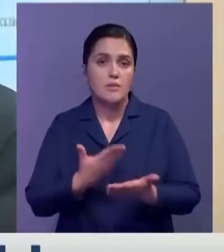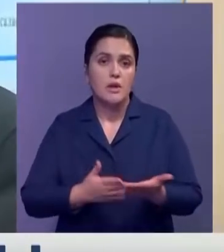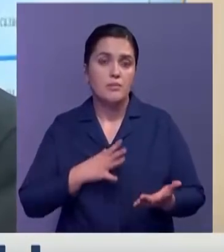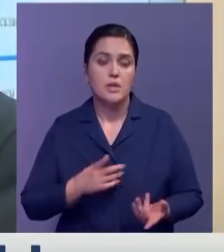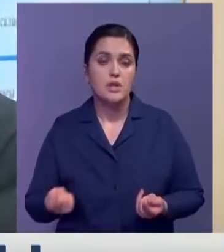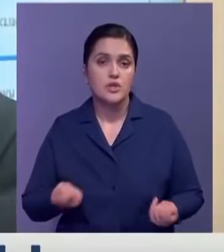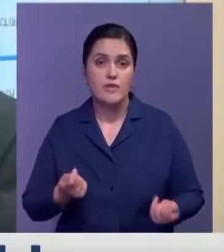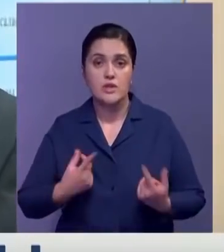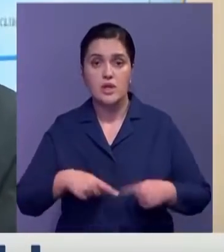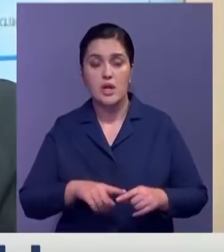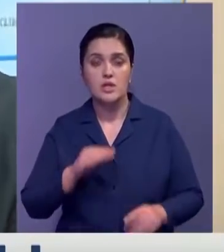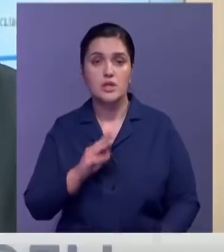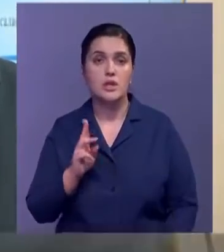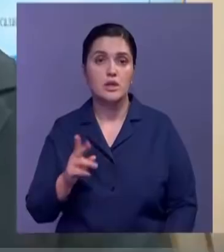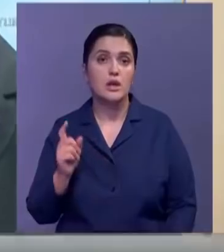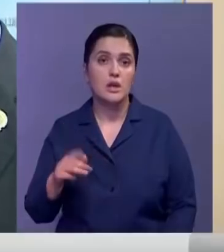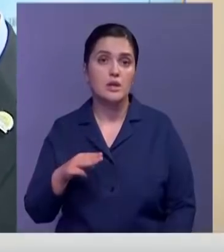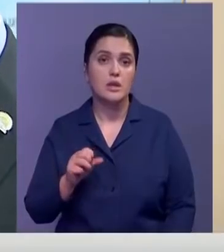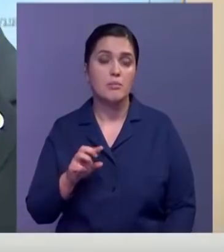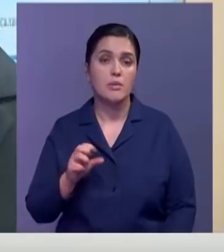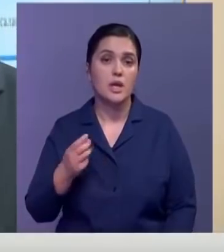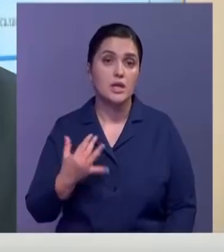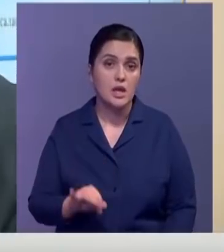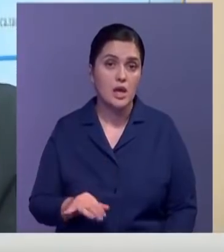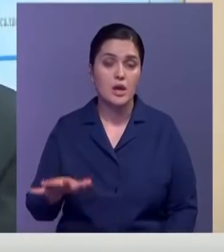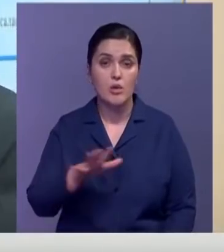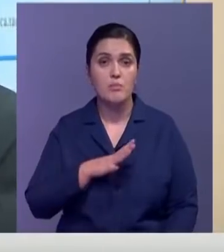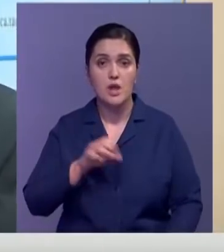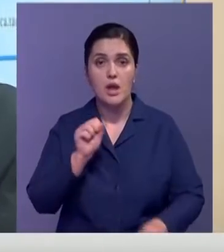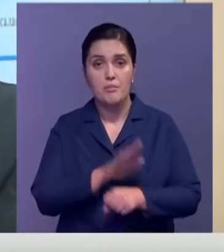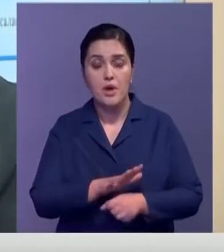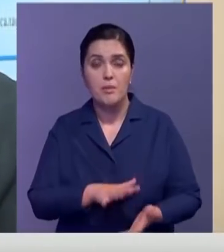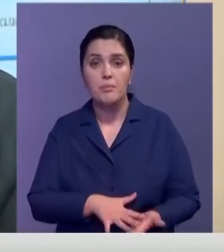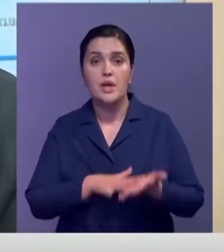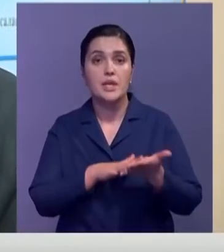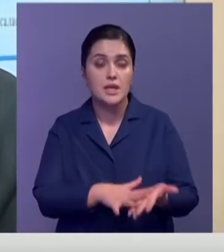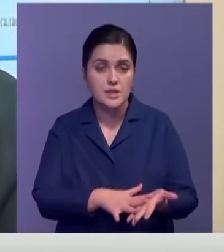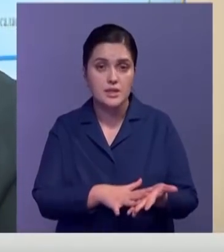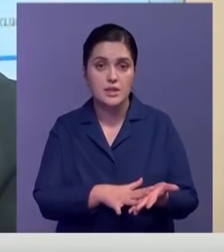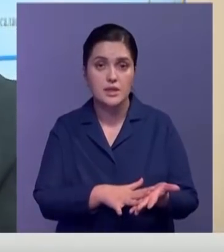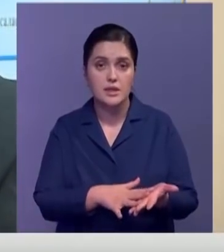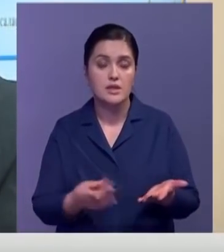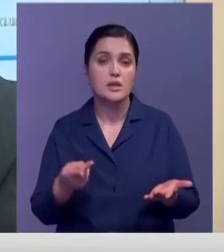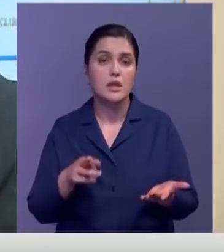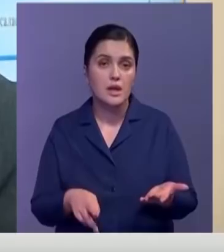Отделу жилищно-коммунального хозяйства Тарбагатайского района было поручено подать заявку для